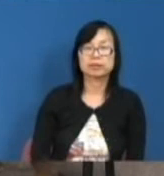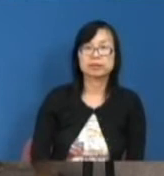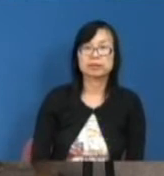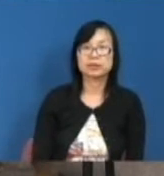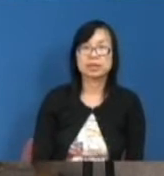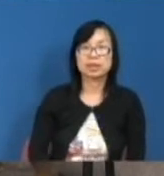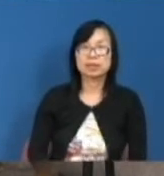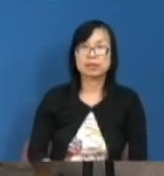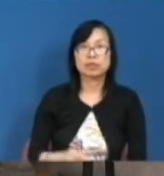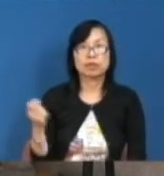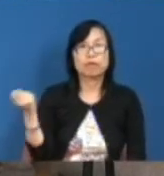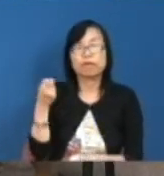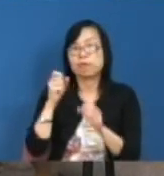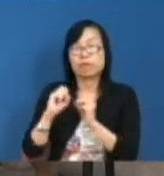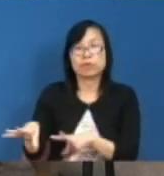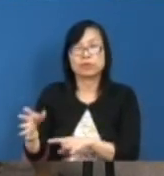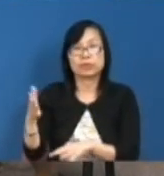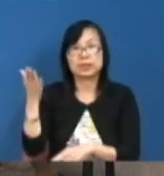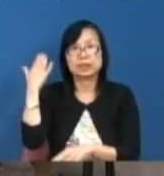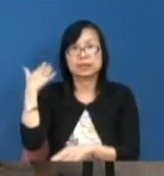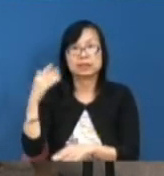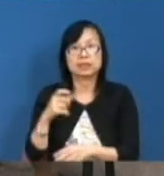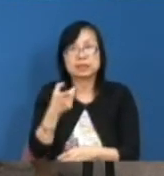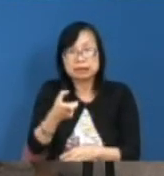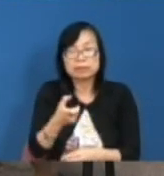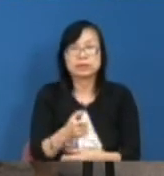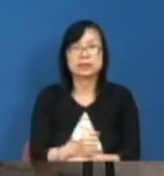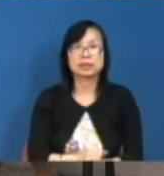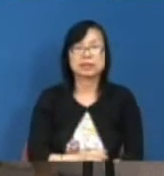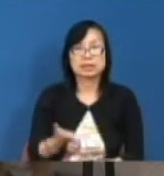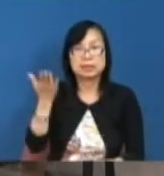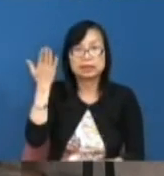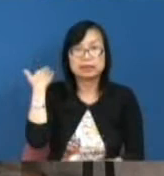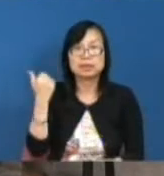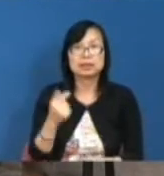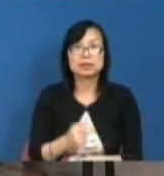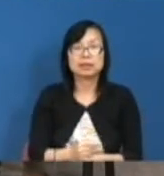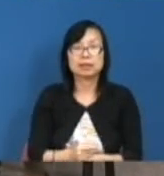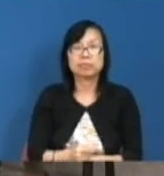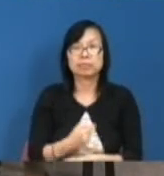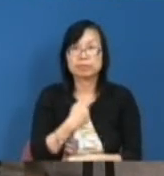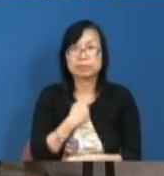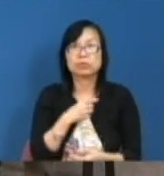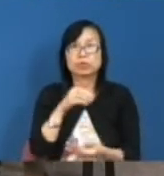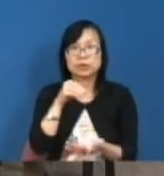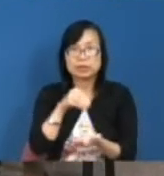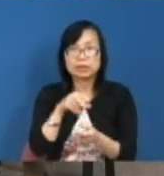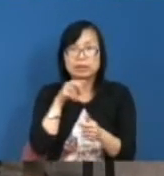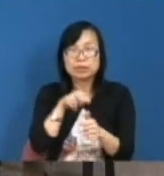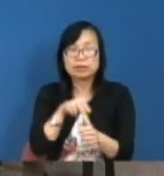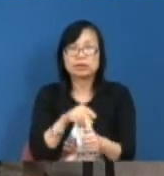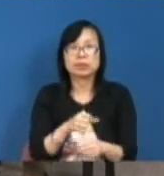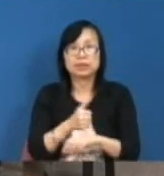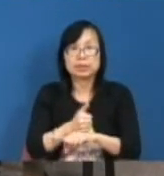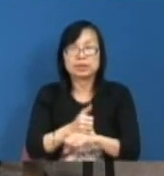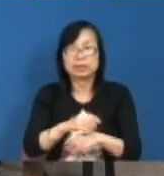即係佢迅速放棄佢以前嘅價值，一啲嘅價值。以前都仲民粹主義，就話一定係要照顧基層，而家唔係。